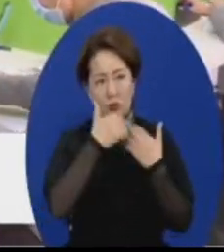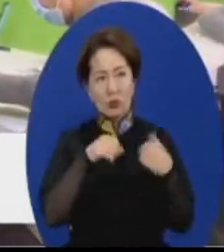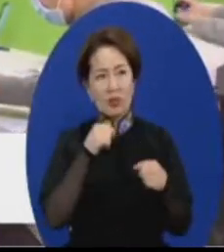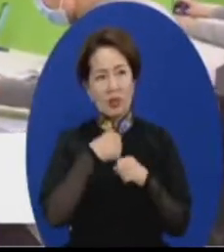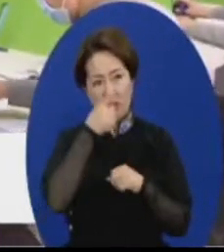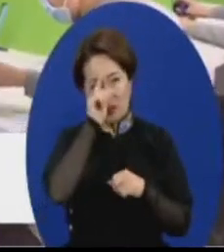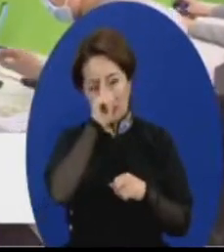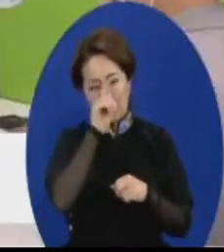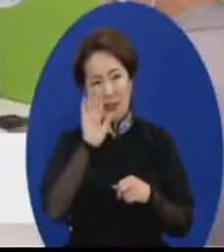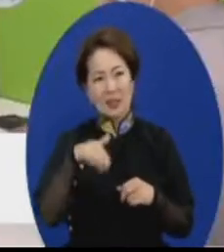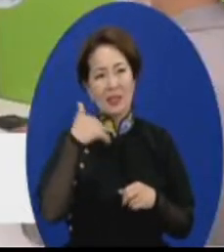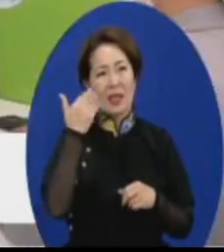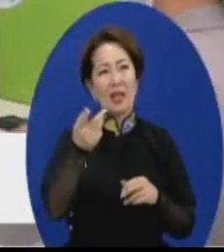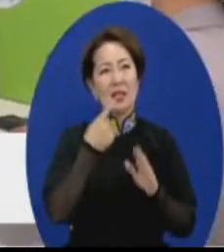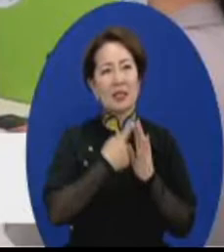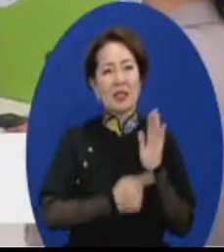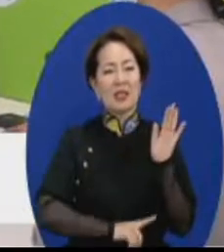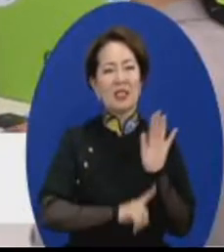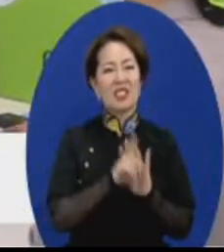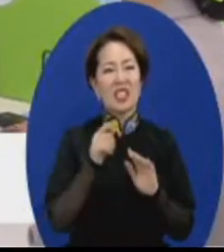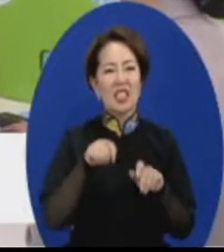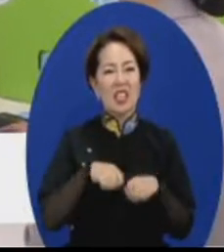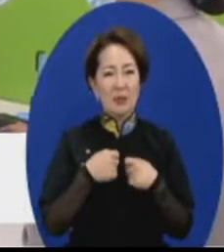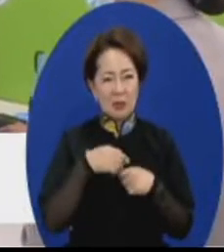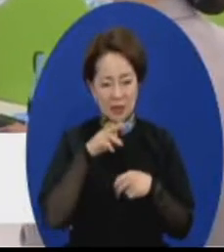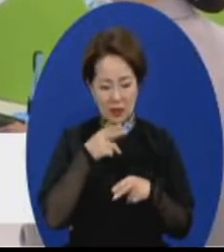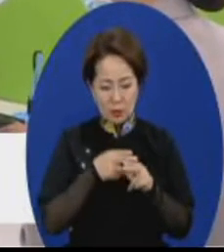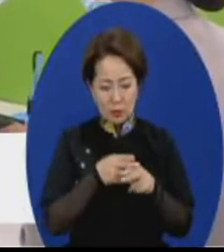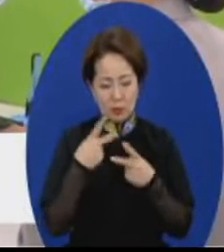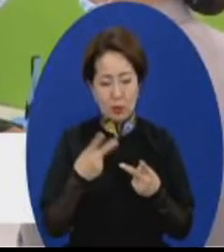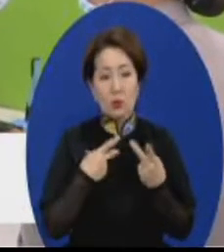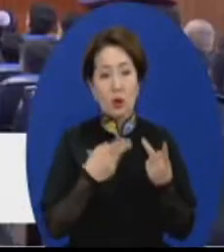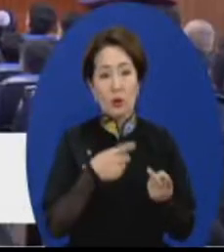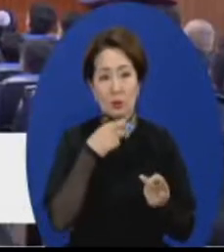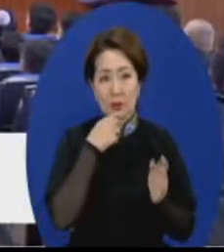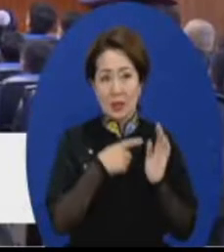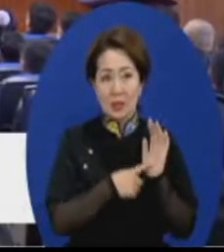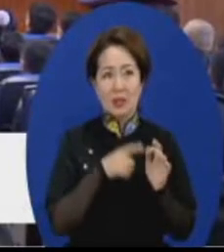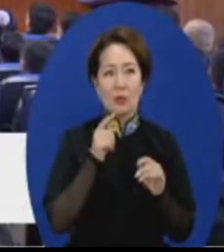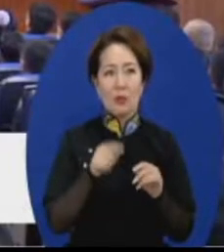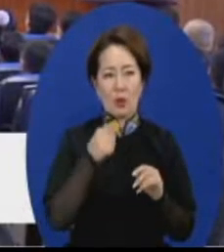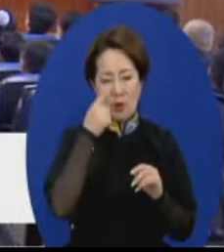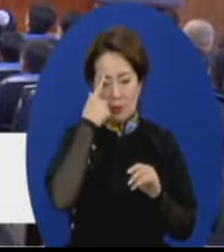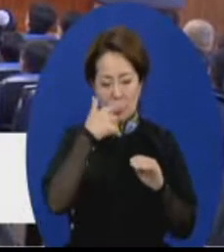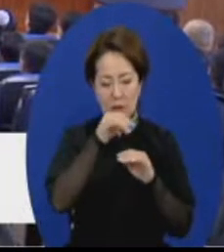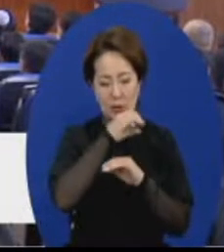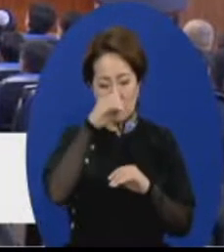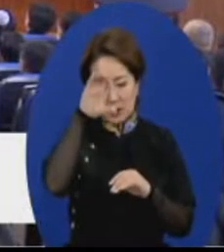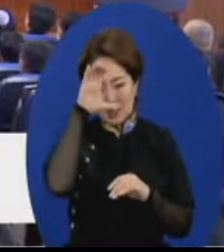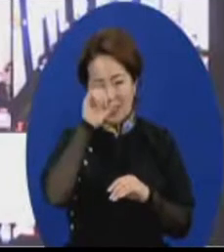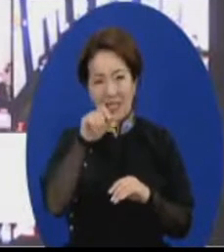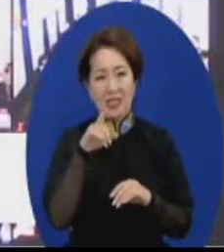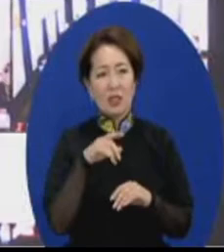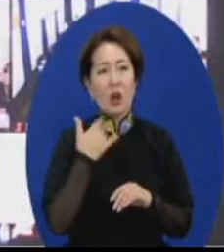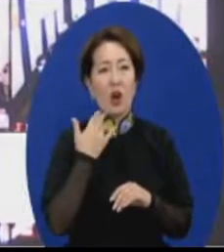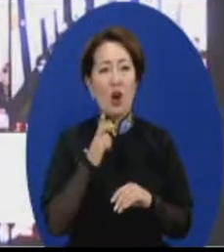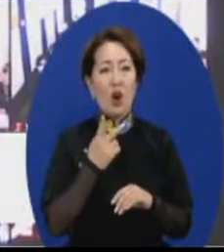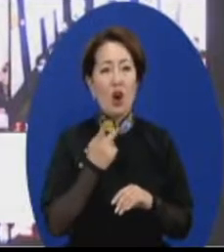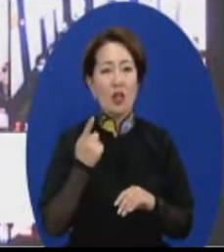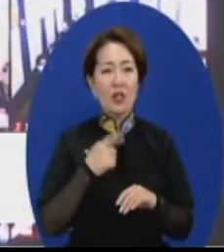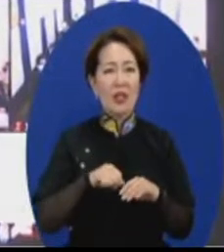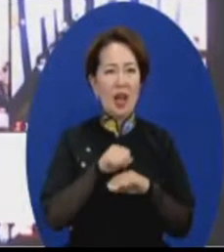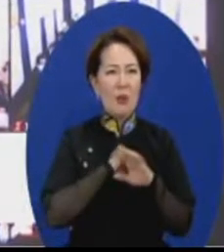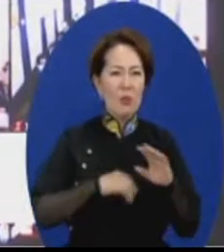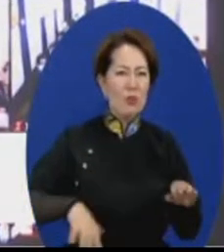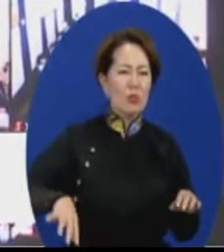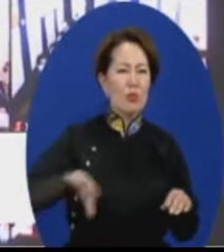нэгдсэн имлэг эх сараас эхлэн гэмтлийн тусламж үйлчлэг үзүүлэх гэж бүг мэдээлж байна. За мөн Монгол улсын ерхий сайд нийслэл болон 21 аймгийн цагдаагийн бие